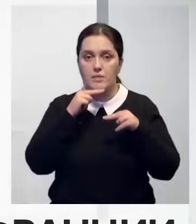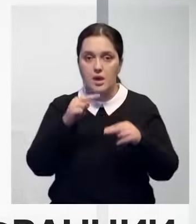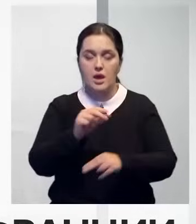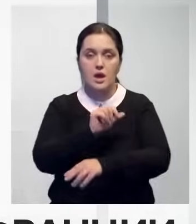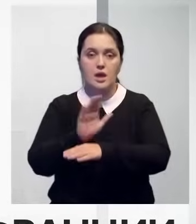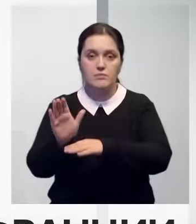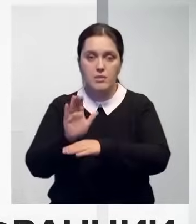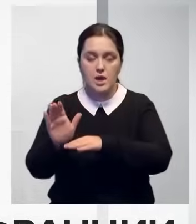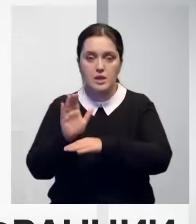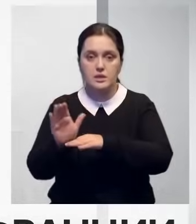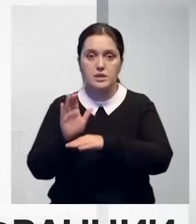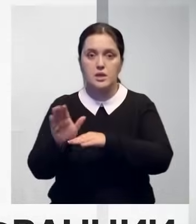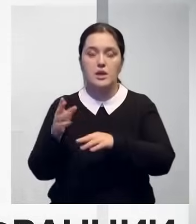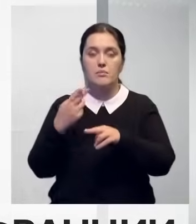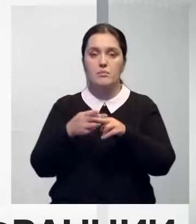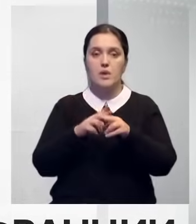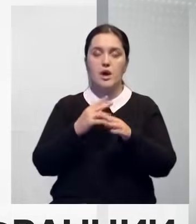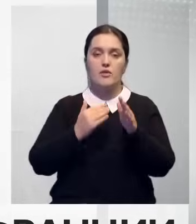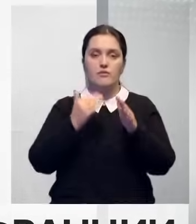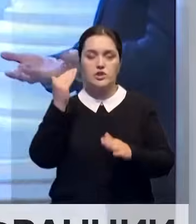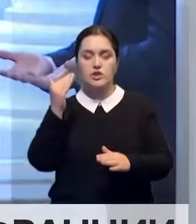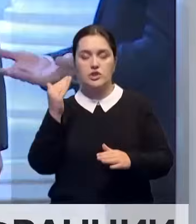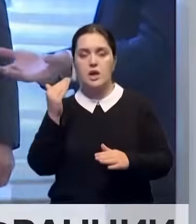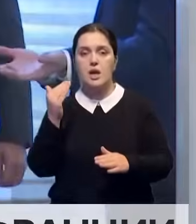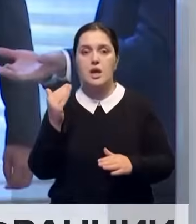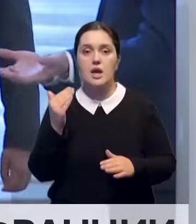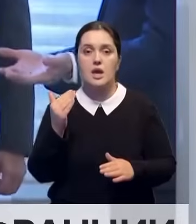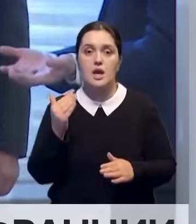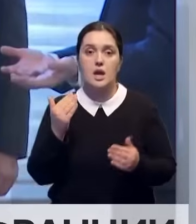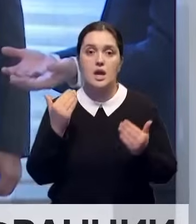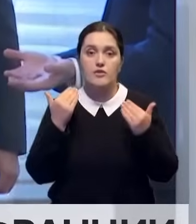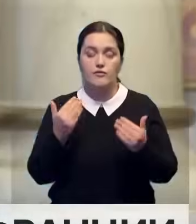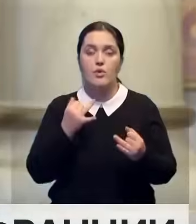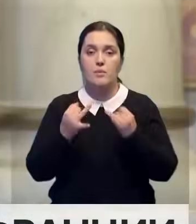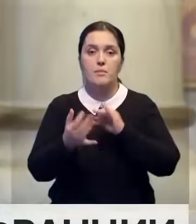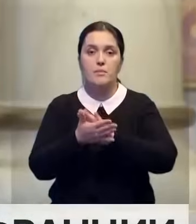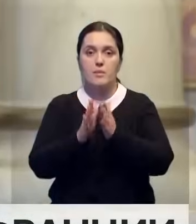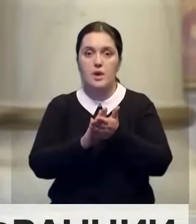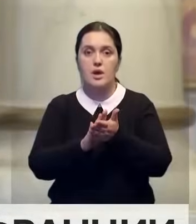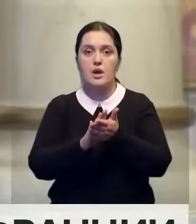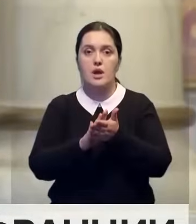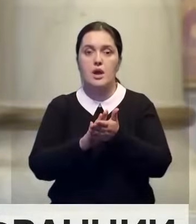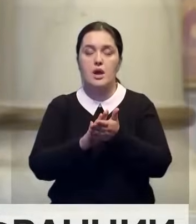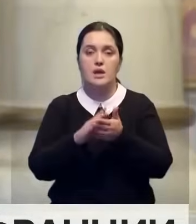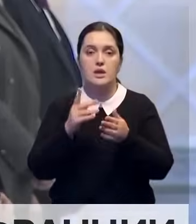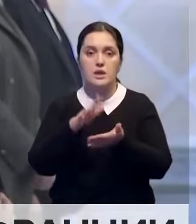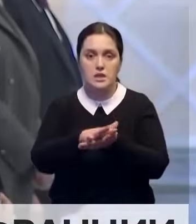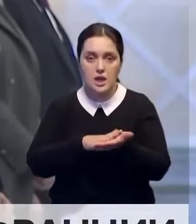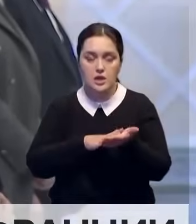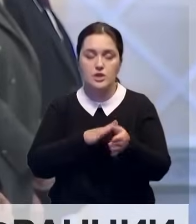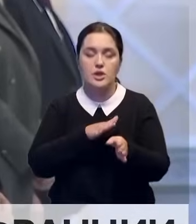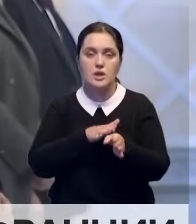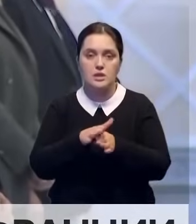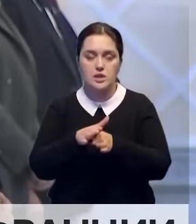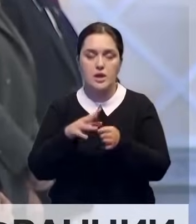экспорт в Пятую Республику значительно выше импорта. Понятно, что сегодняшние переговоры – это больше про сверку часов и дальнейшую